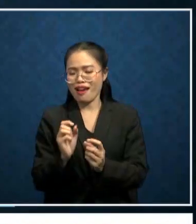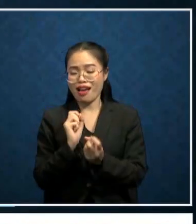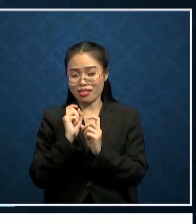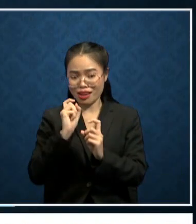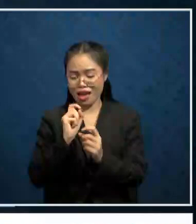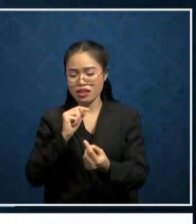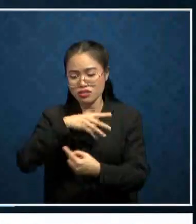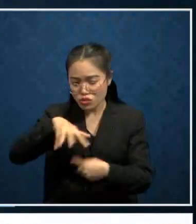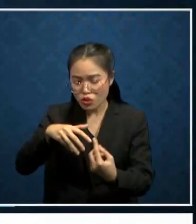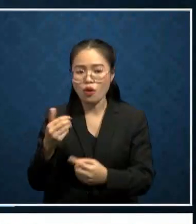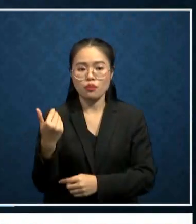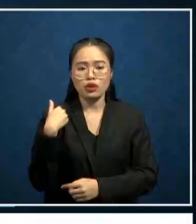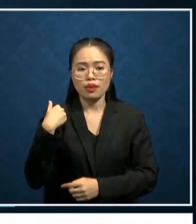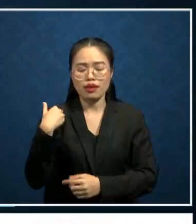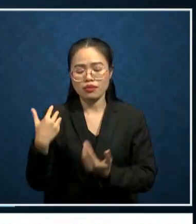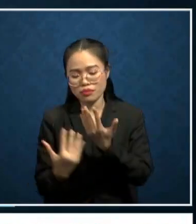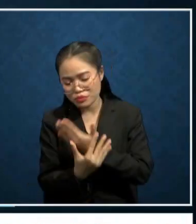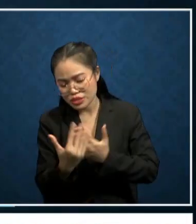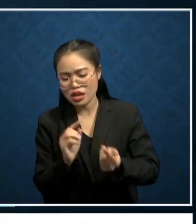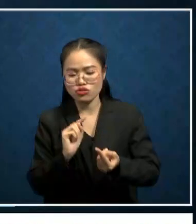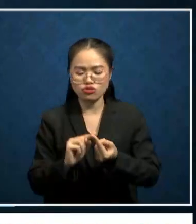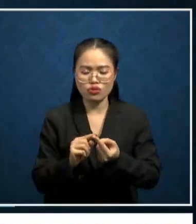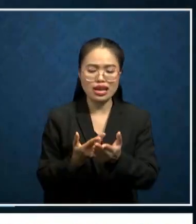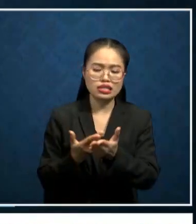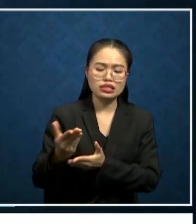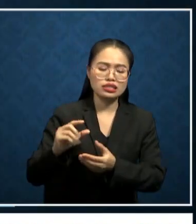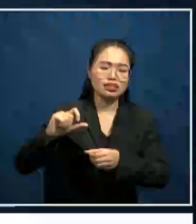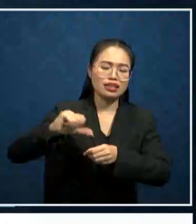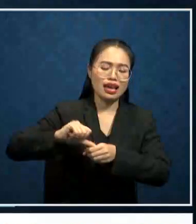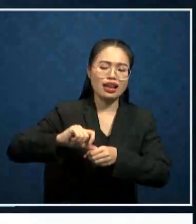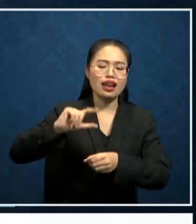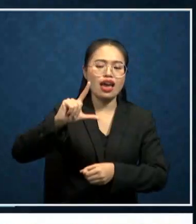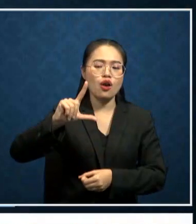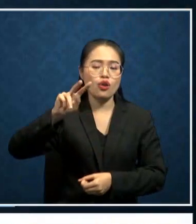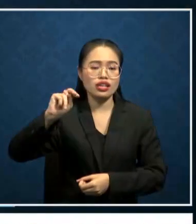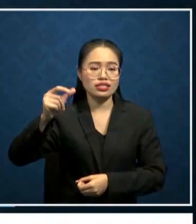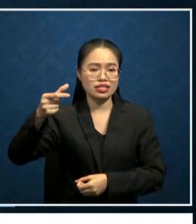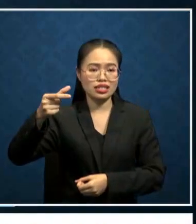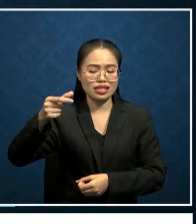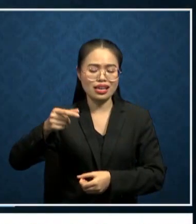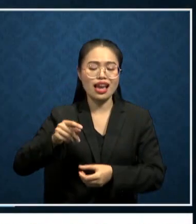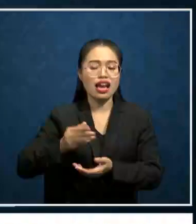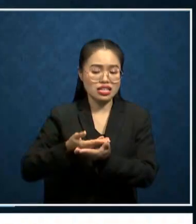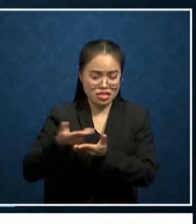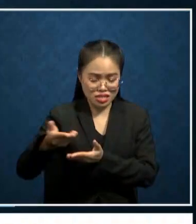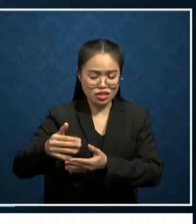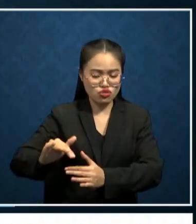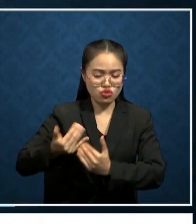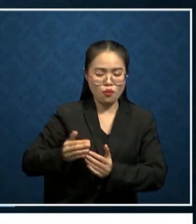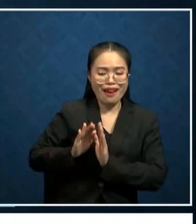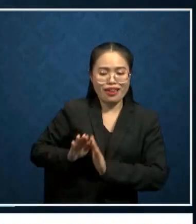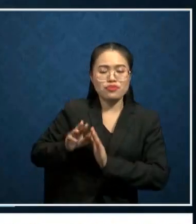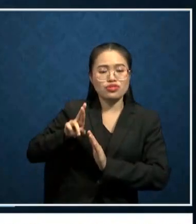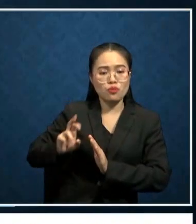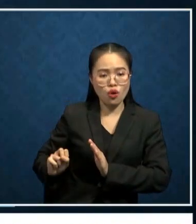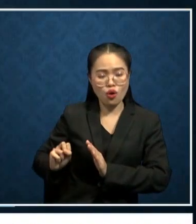พิจารณาเอ่อการนำเข้า lngในช่วงระยะเวลาที่มีราคาต่ำกว่า bypแกสนะครับมาเก็บสำรองไว้และนำออกใช้ในช่วงเวลา